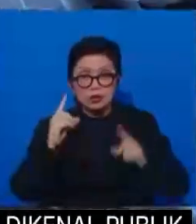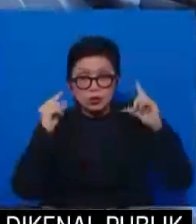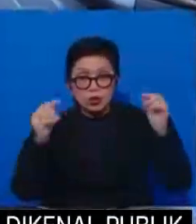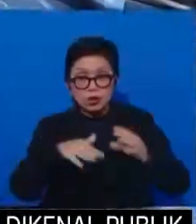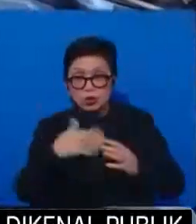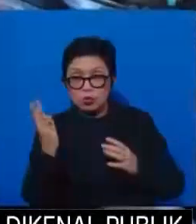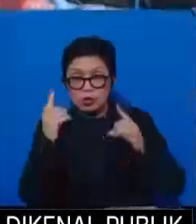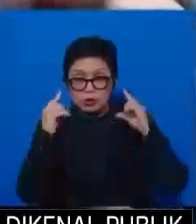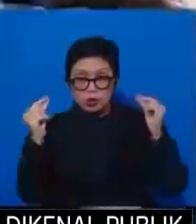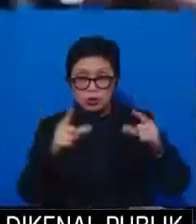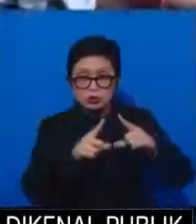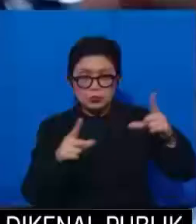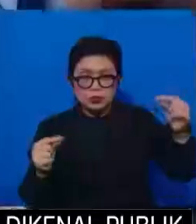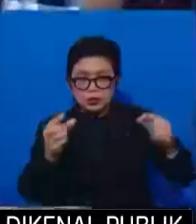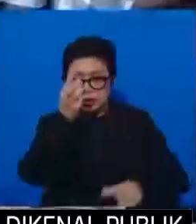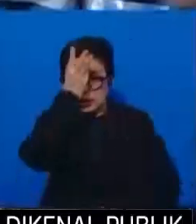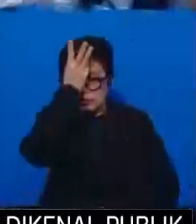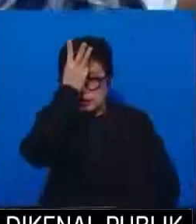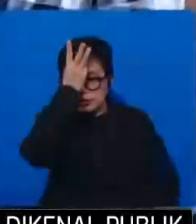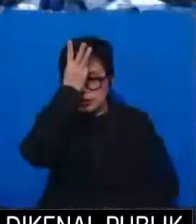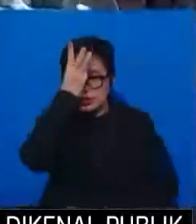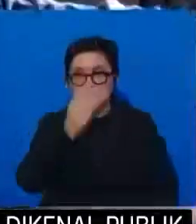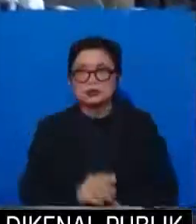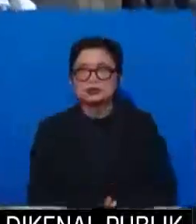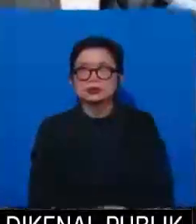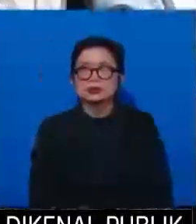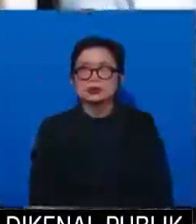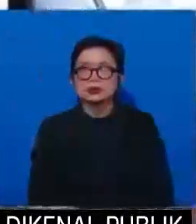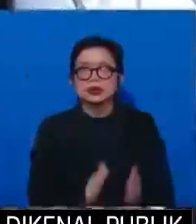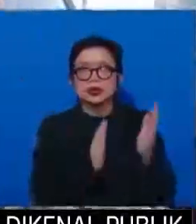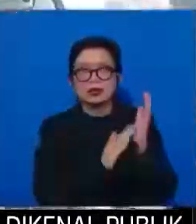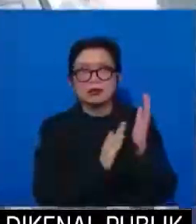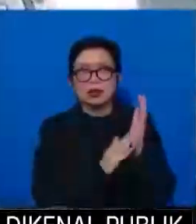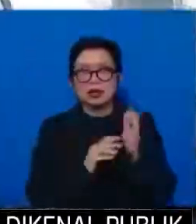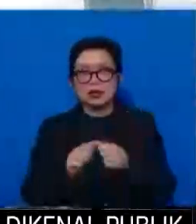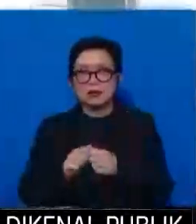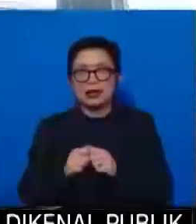Jawa, Sumatera, Kalimantan, dari Rembang dan Pati.